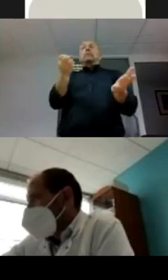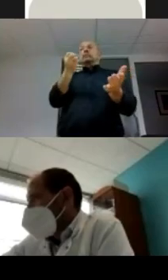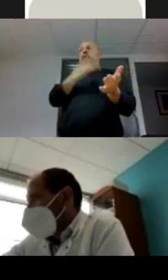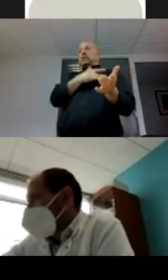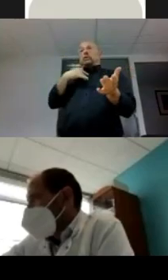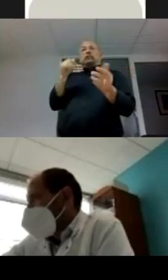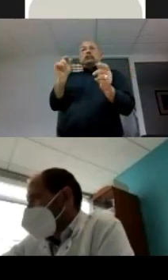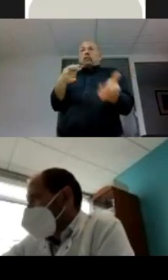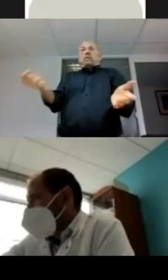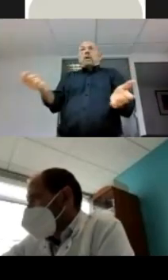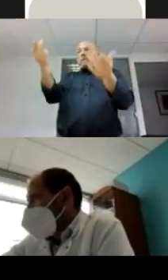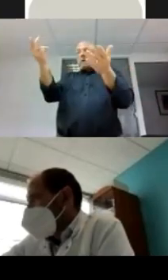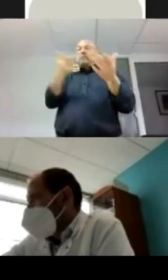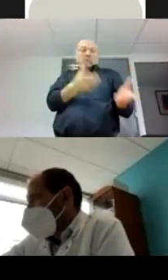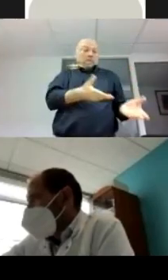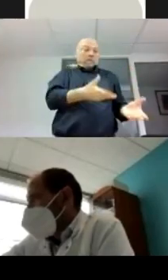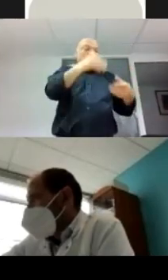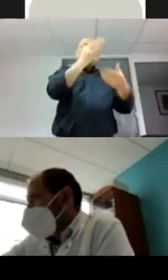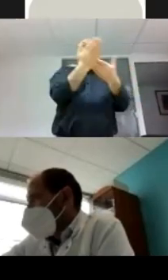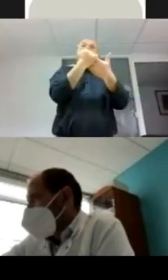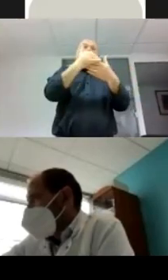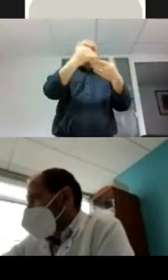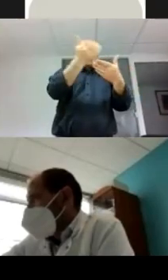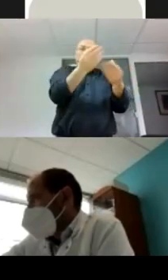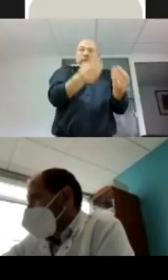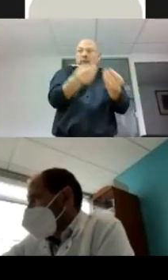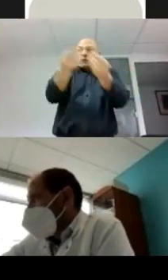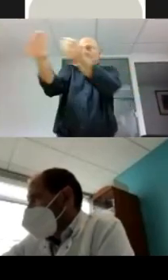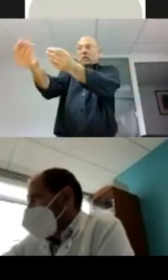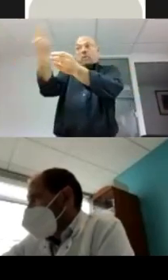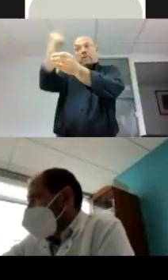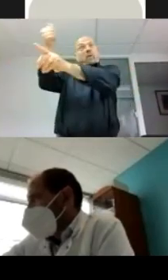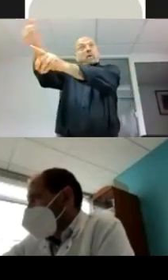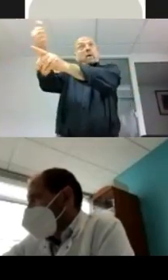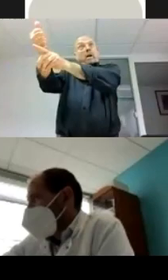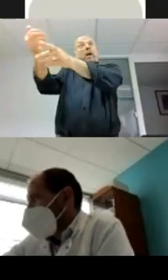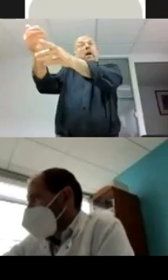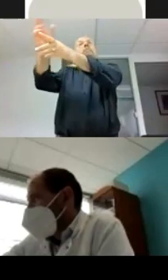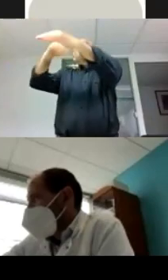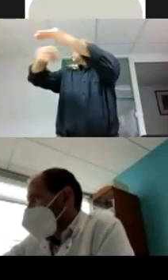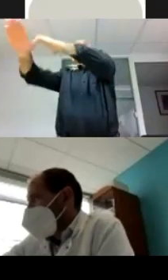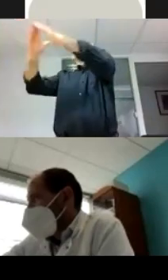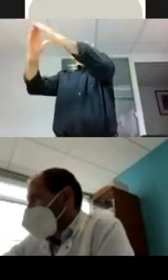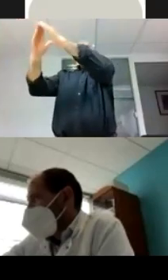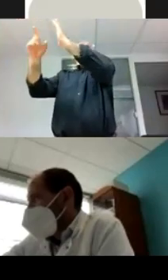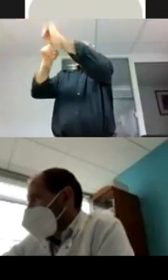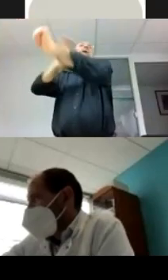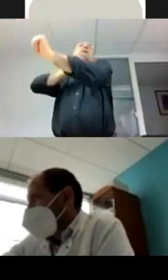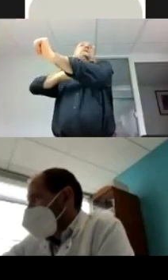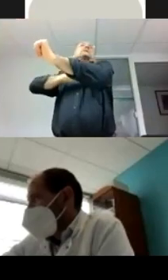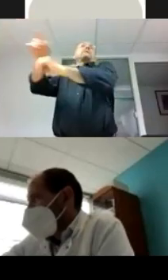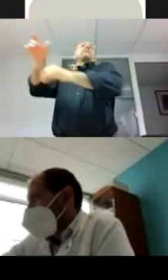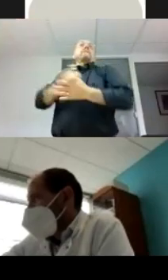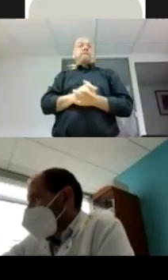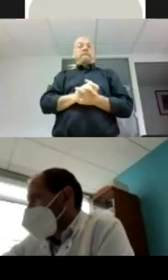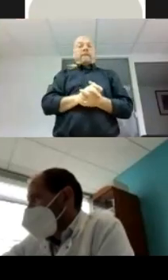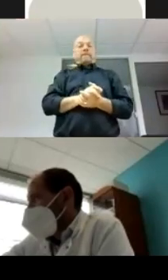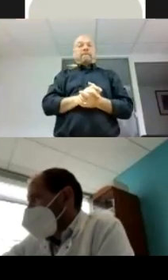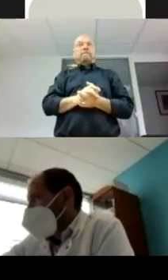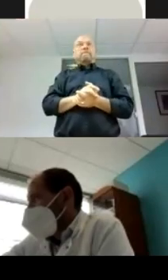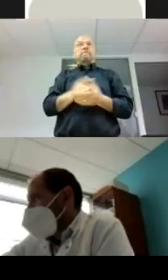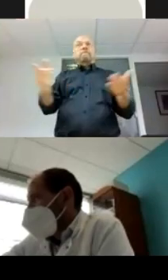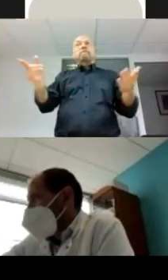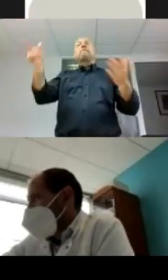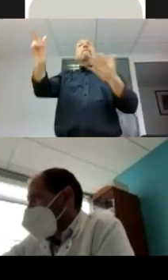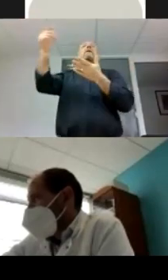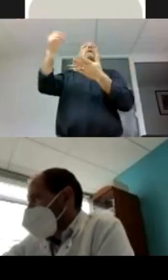de dépistage. Et si la personne est bien concernée, le médecin traitant lui remet son kit pour qu'elle puisse faire son test